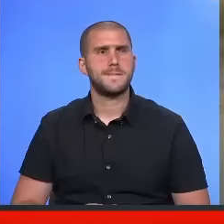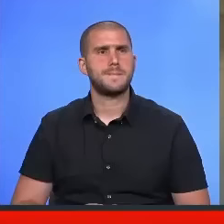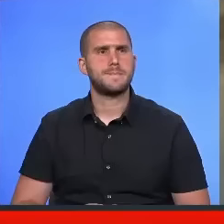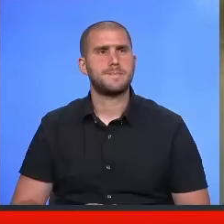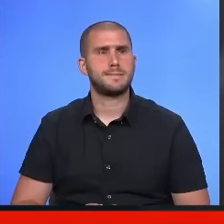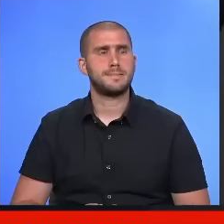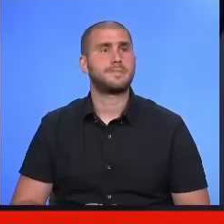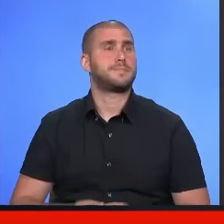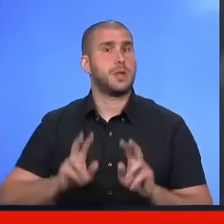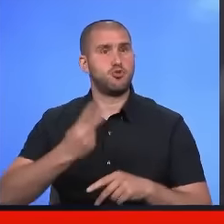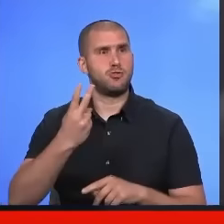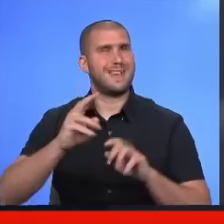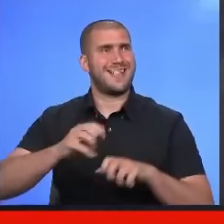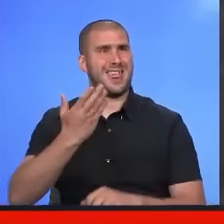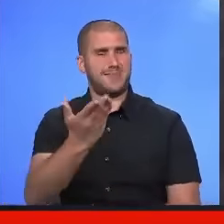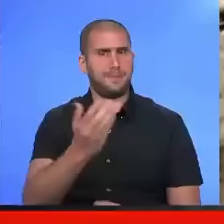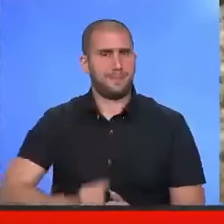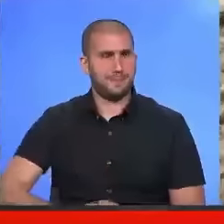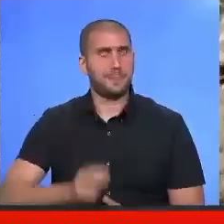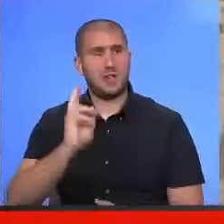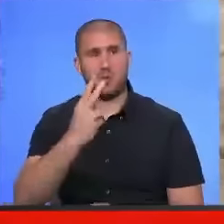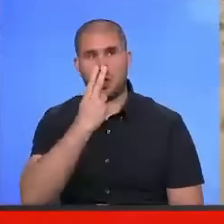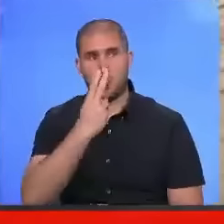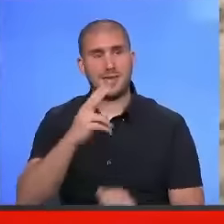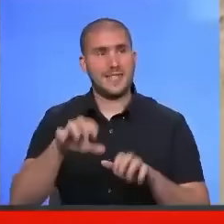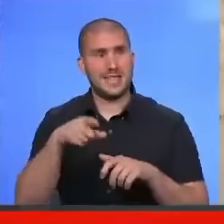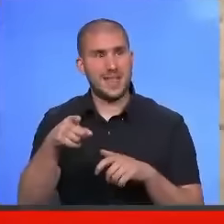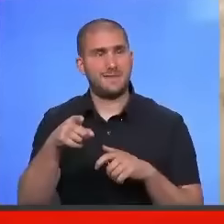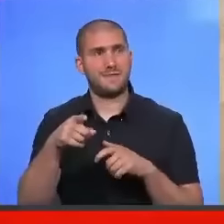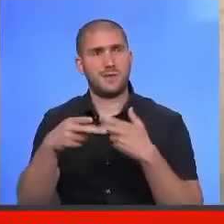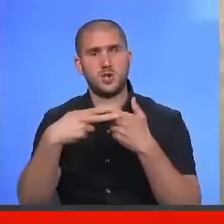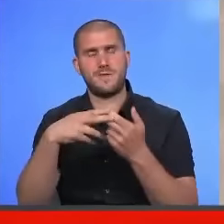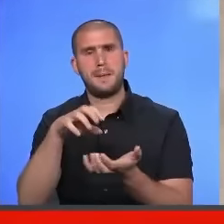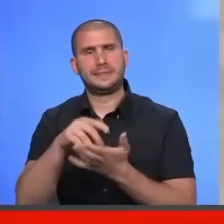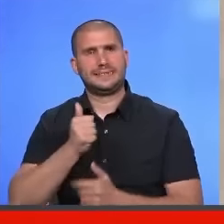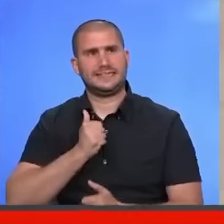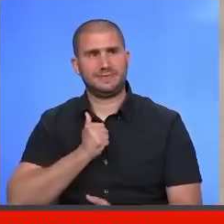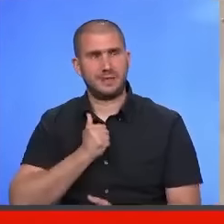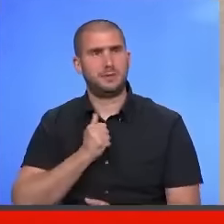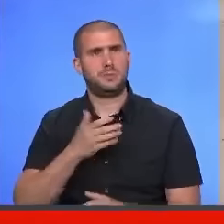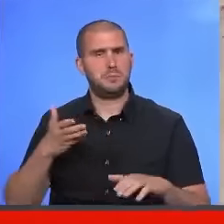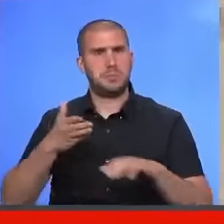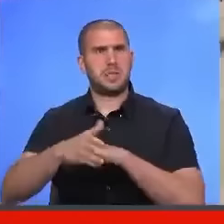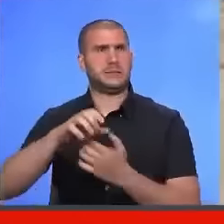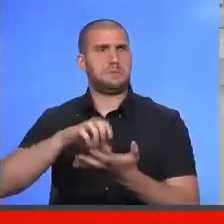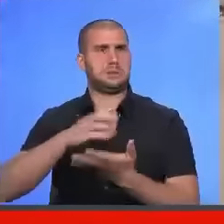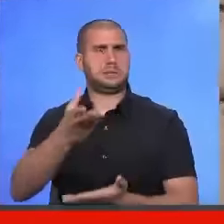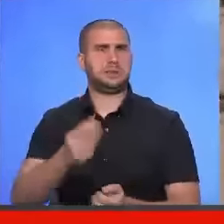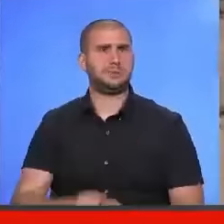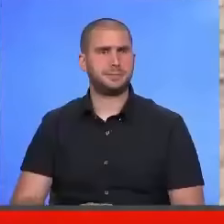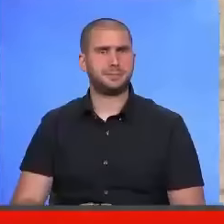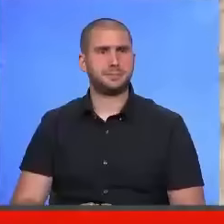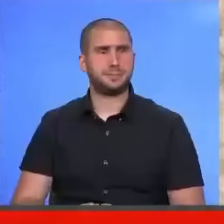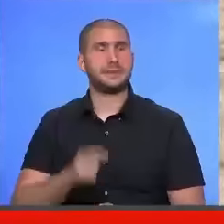או הנה יש לנו פה שני כלבים אתה יכול לראות כלב שנצמד פה לבסיס ועי והופ נכנס לבסיס